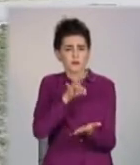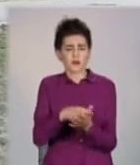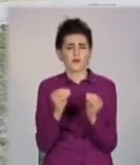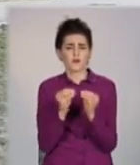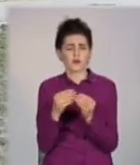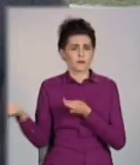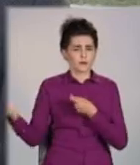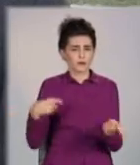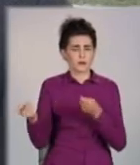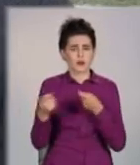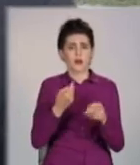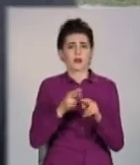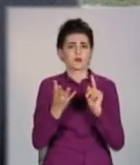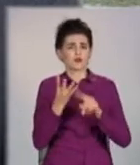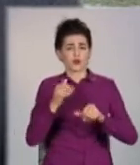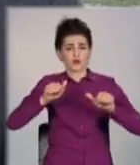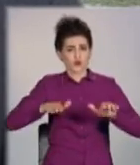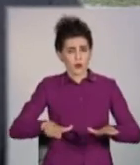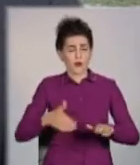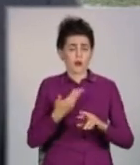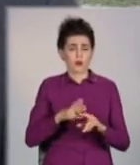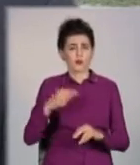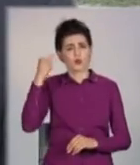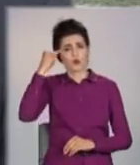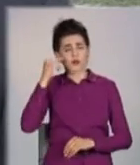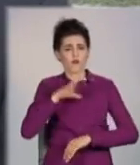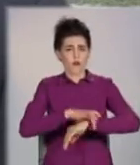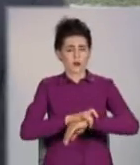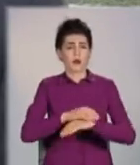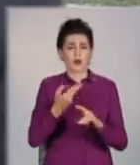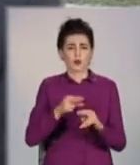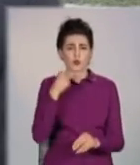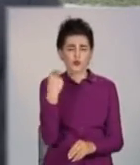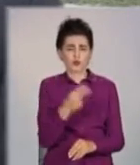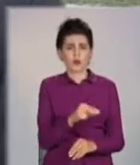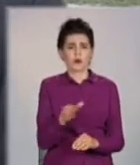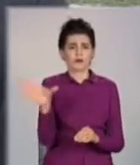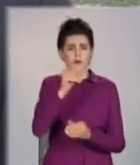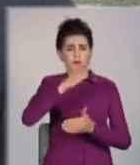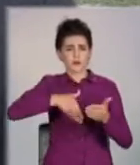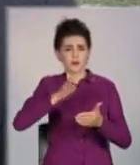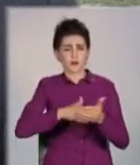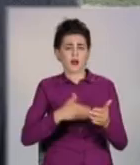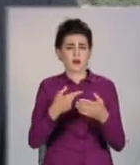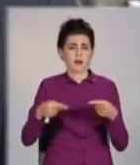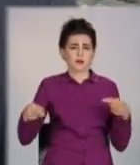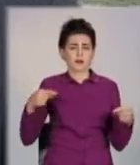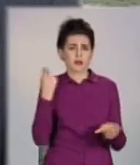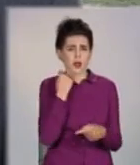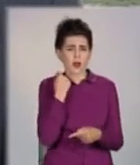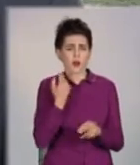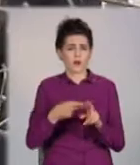і збуту вугілля. Четверте рішення – це фактично ліквідувати додаткове податкове навантаження митне на